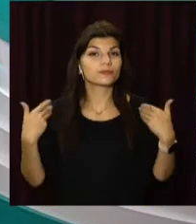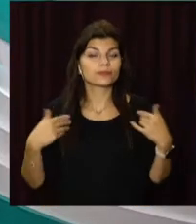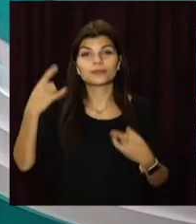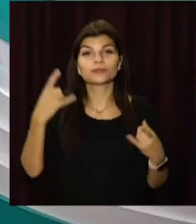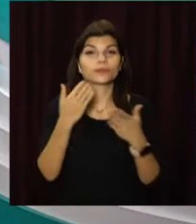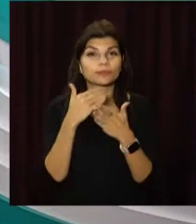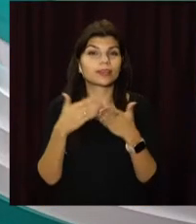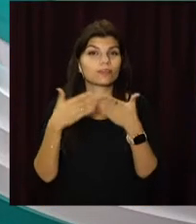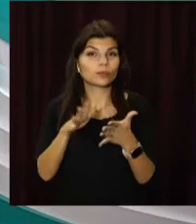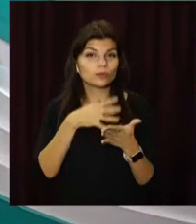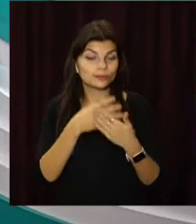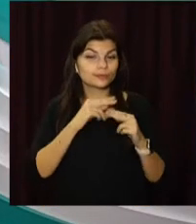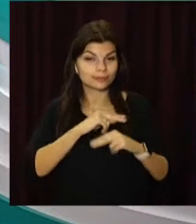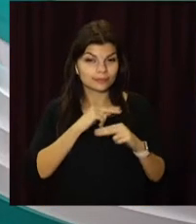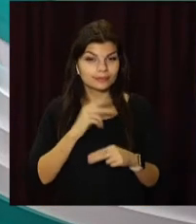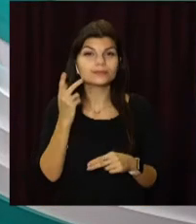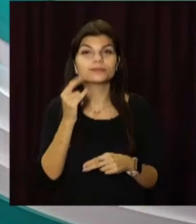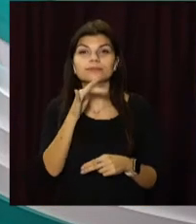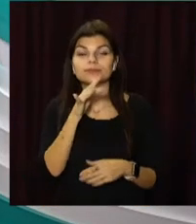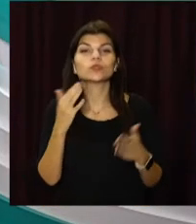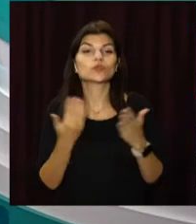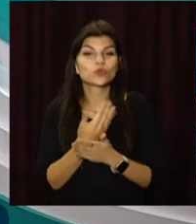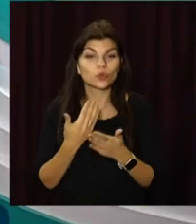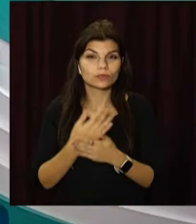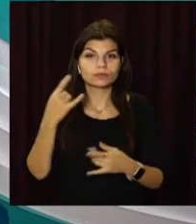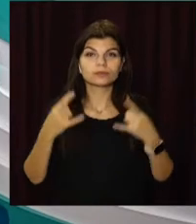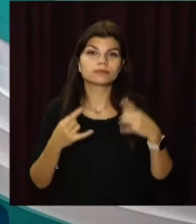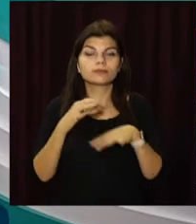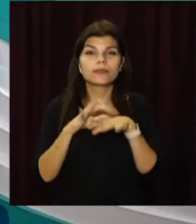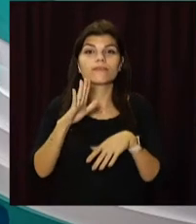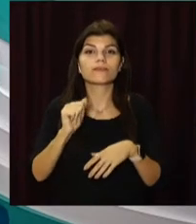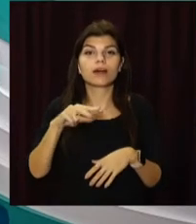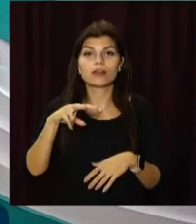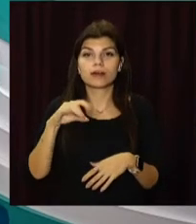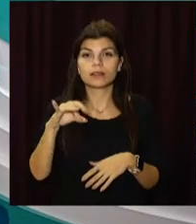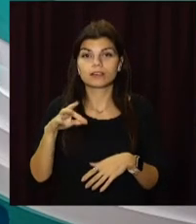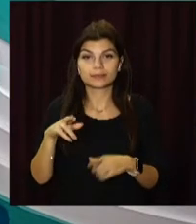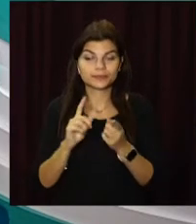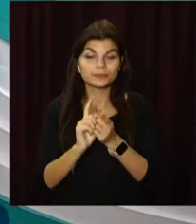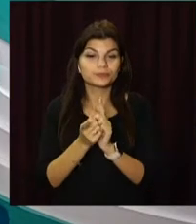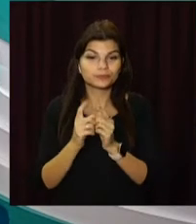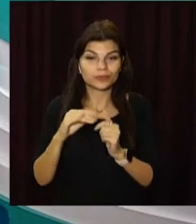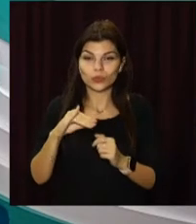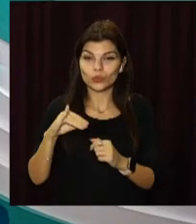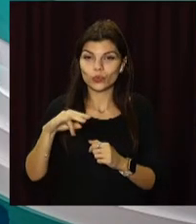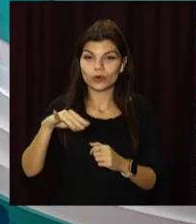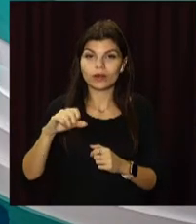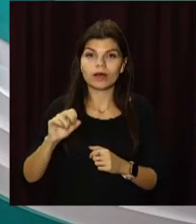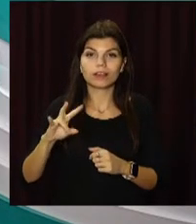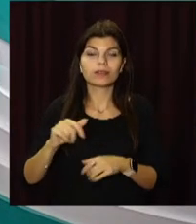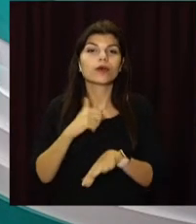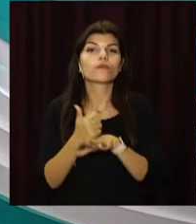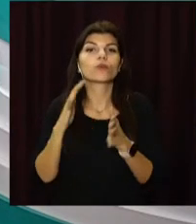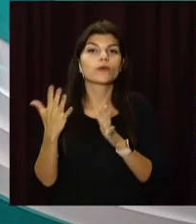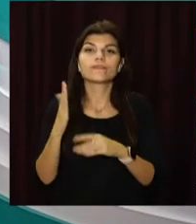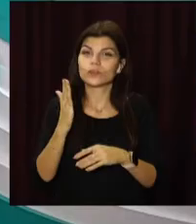Вітаю! Відкритий продовжує свою роботу. Як завжди, у цій порі новини. Для вас працюють Валерія Майна та сурдоперекладачка Юліана Пуговкіна. І про головні